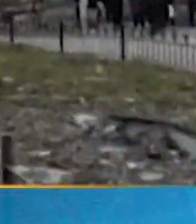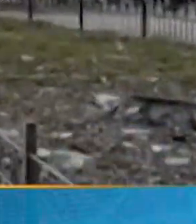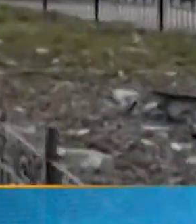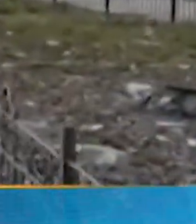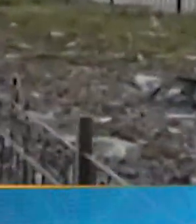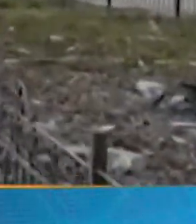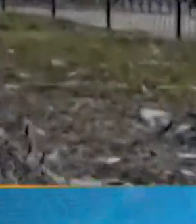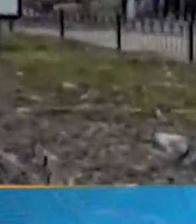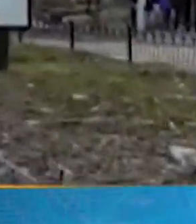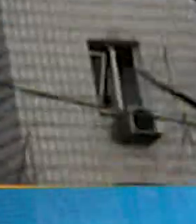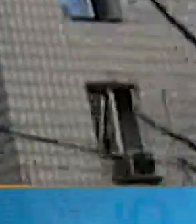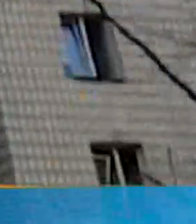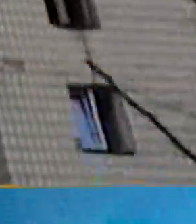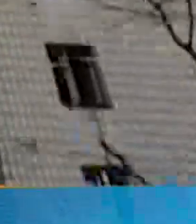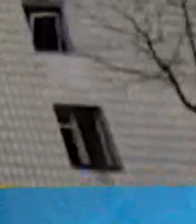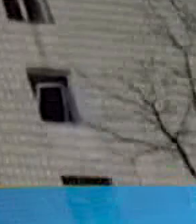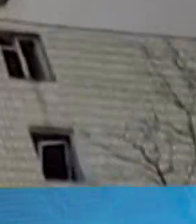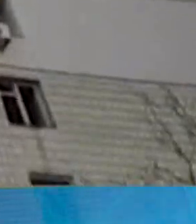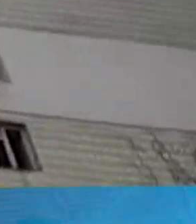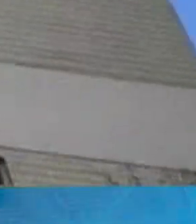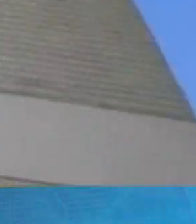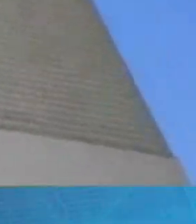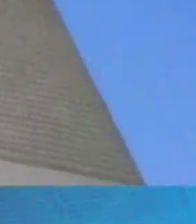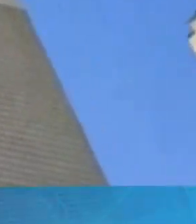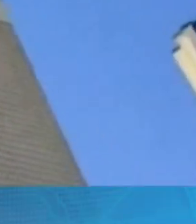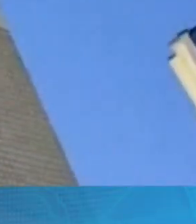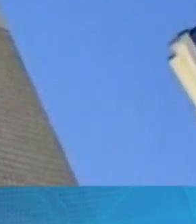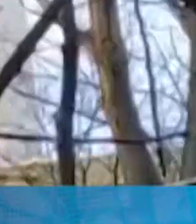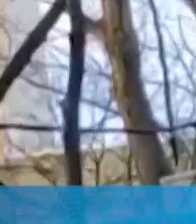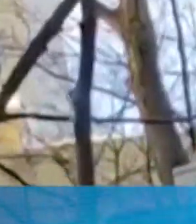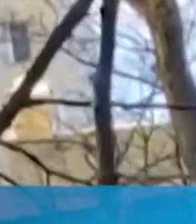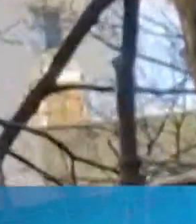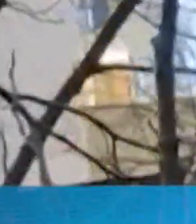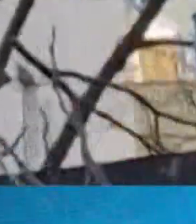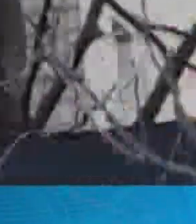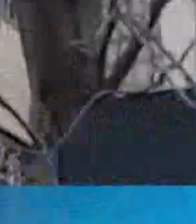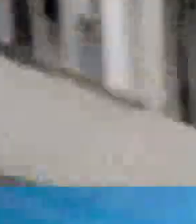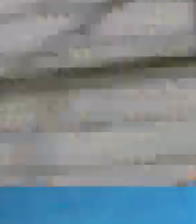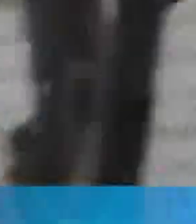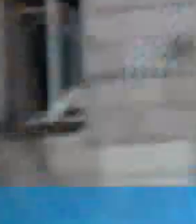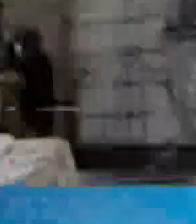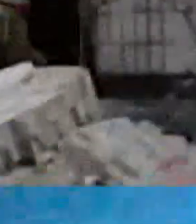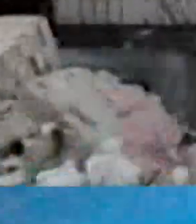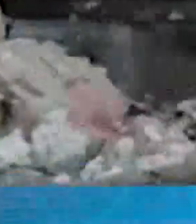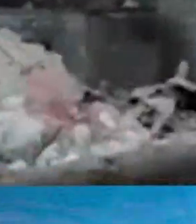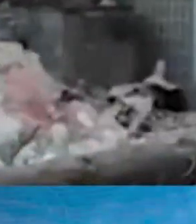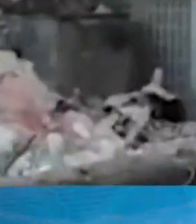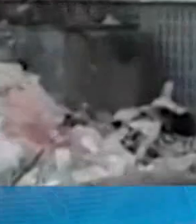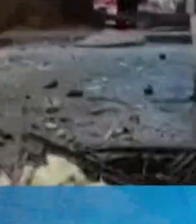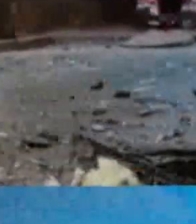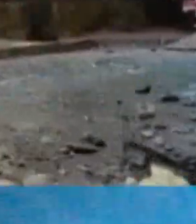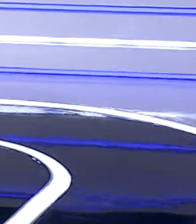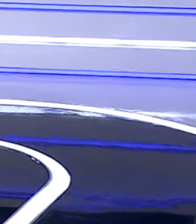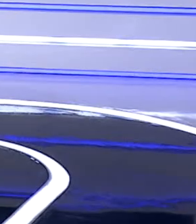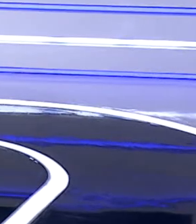drogue. Enfin, de fortes explosions entendues tôt ce matin à Kiev, la capitale ukrainienne placée sous